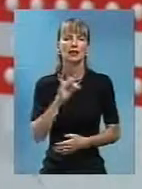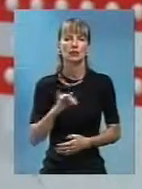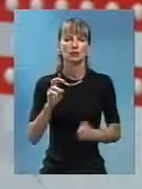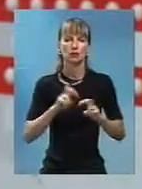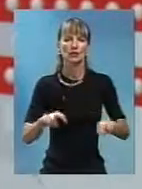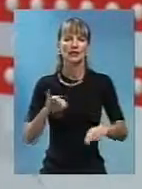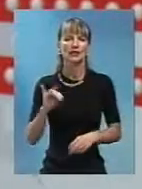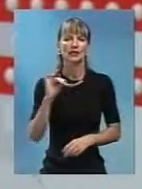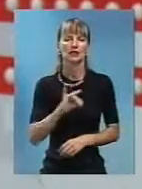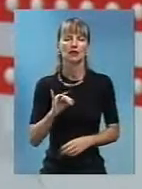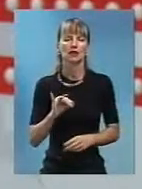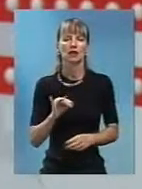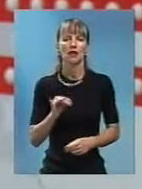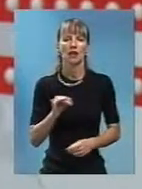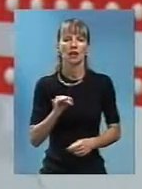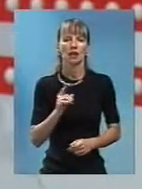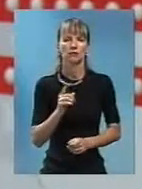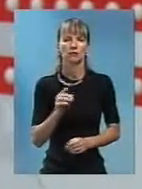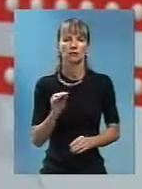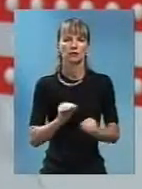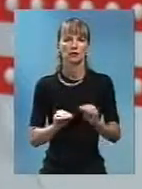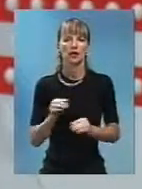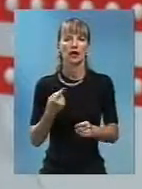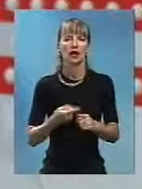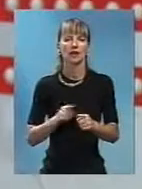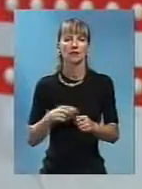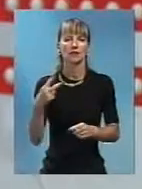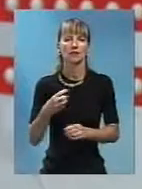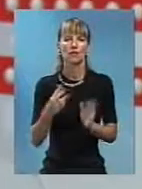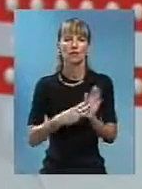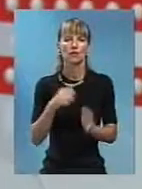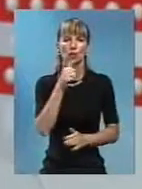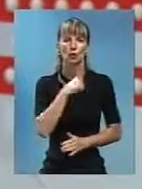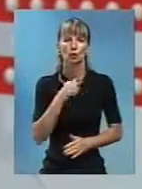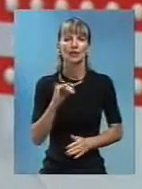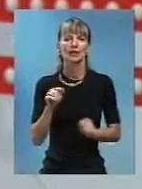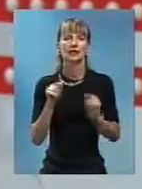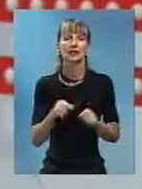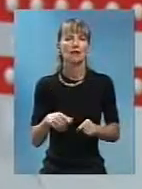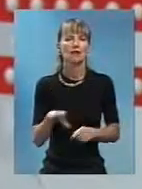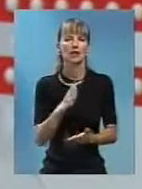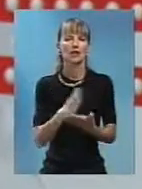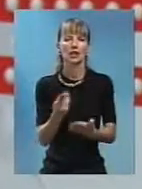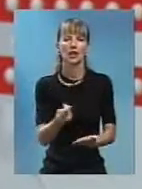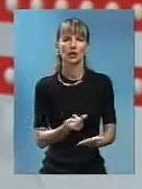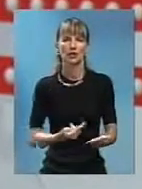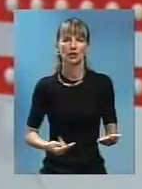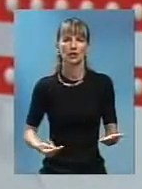і історичний реконструкт». Це монографія 2008 року. Але і там всюди є